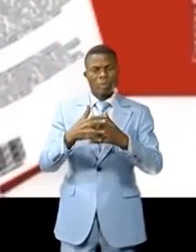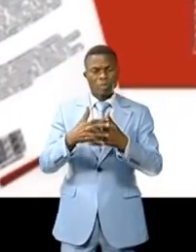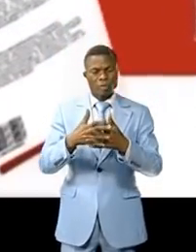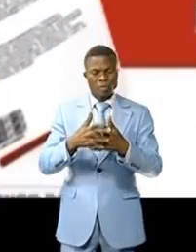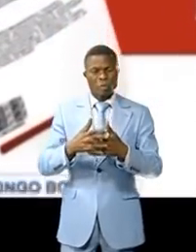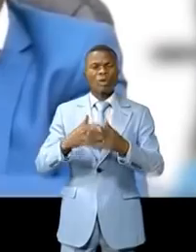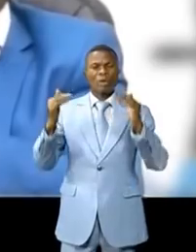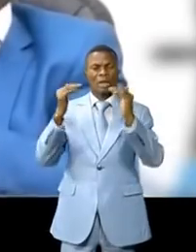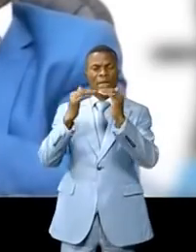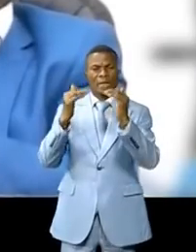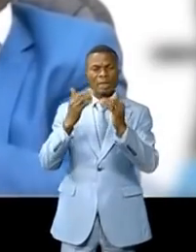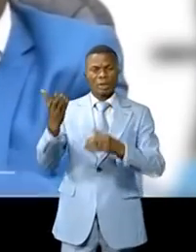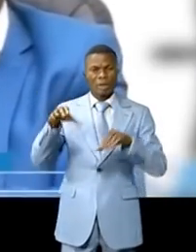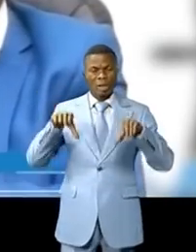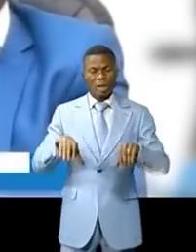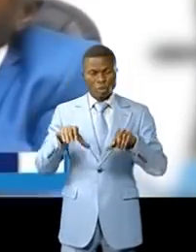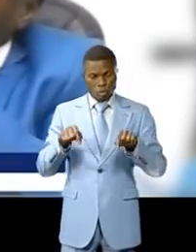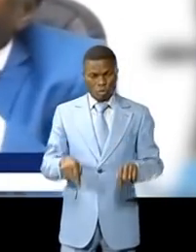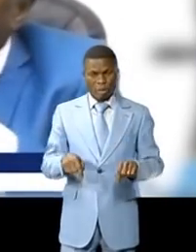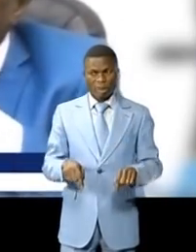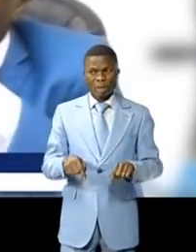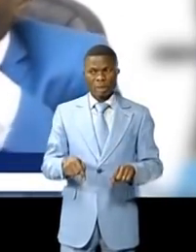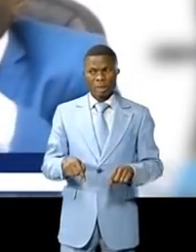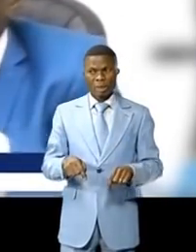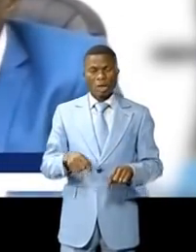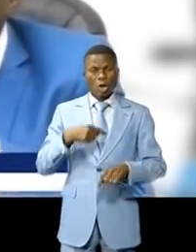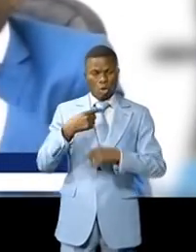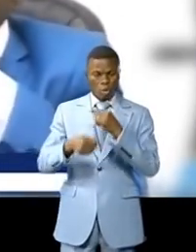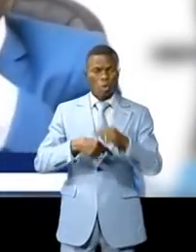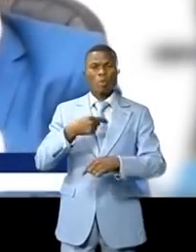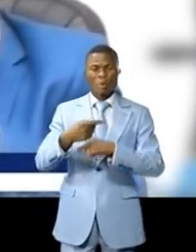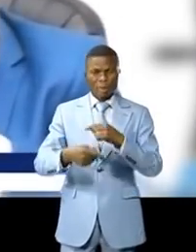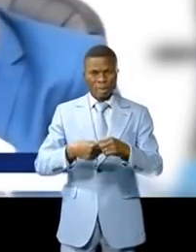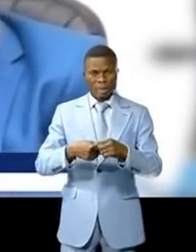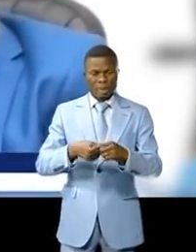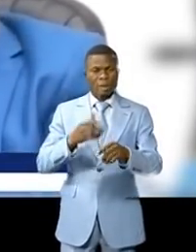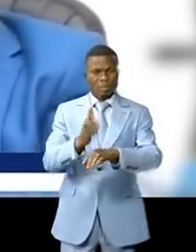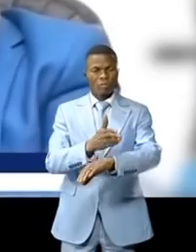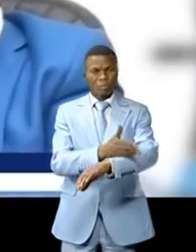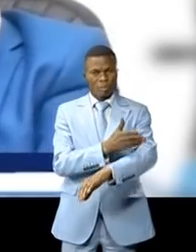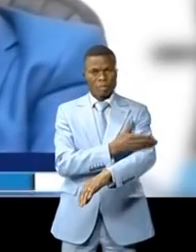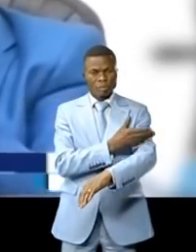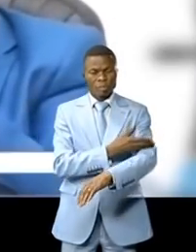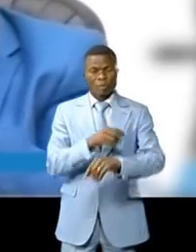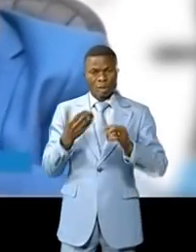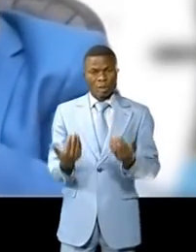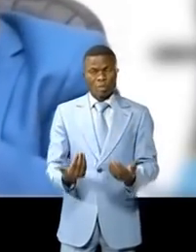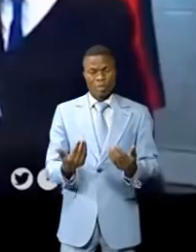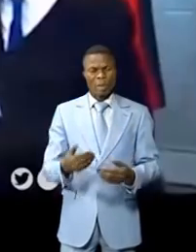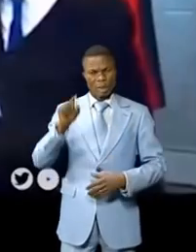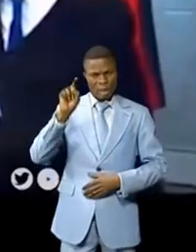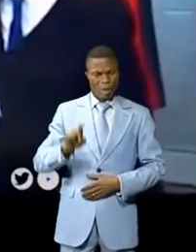gagnant-gagnant. Le Congo, pour le moment, elle est en train de commencer à se remettre, mais maintenant, il